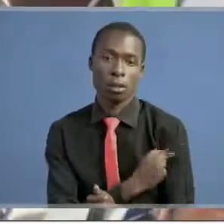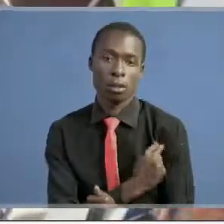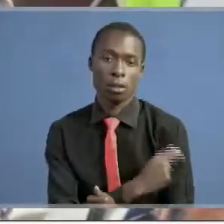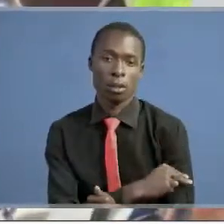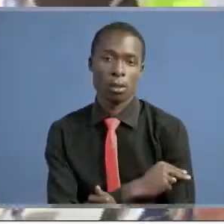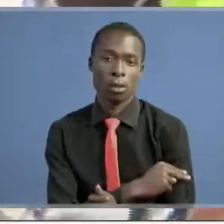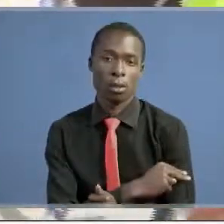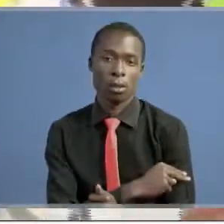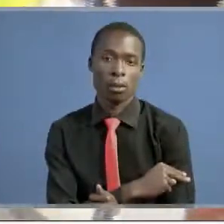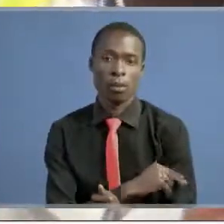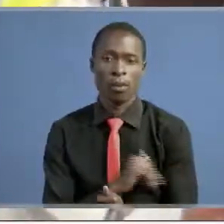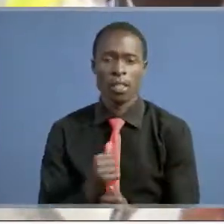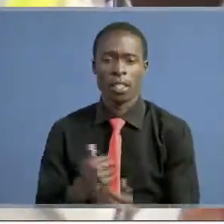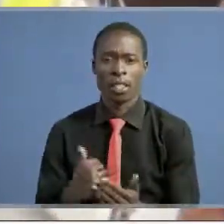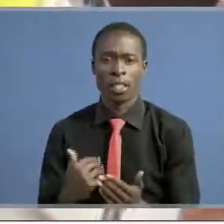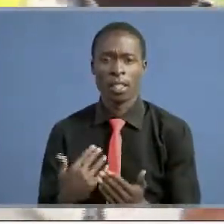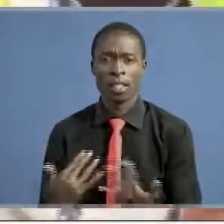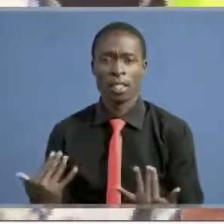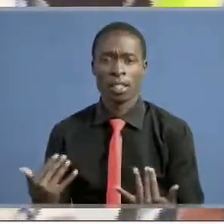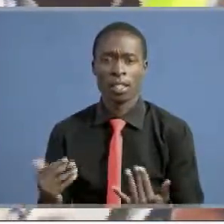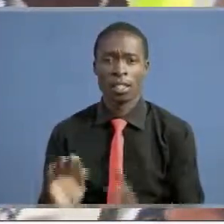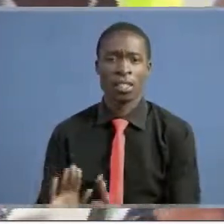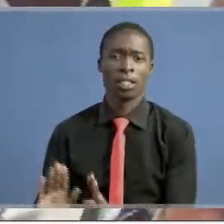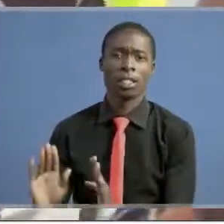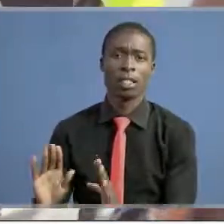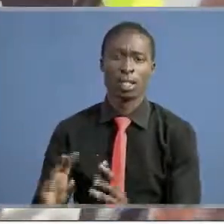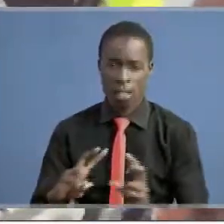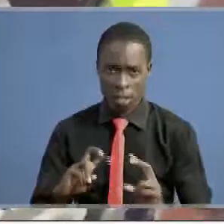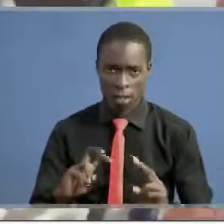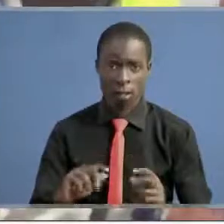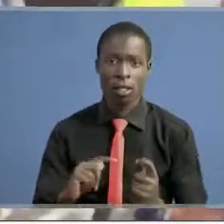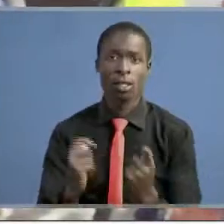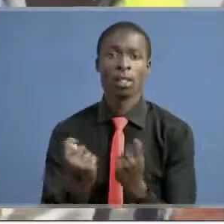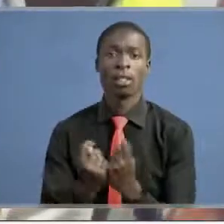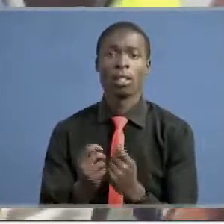Na mambo mengine sasa tumewaachia investigation team to be able to see.